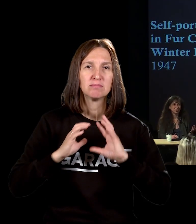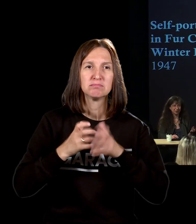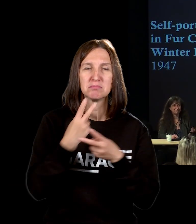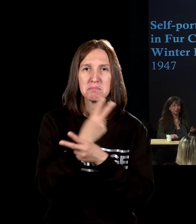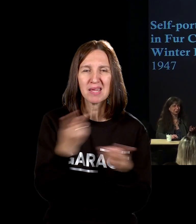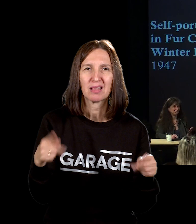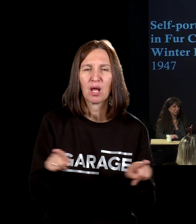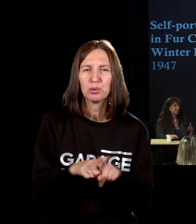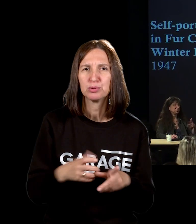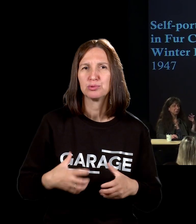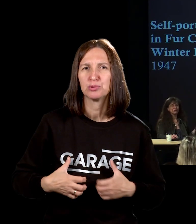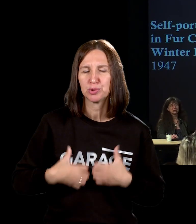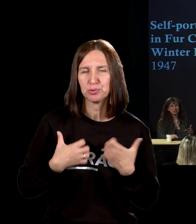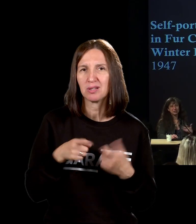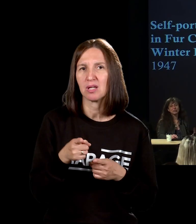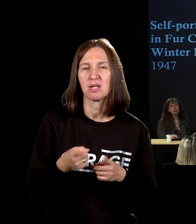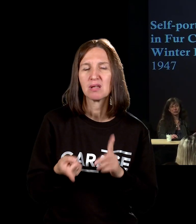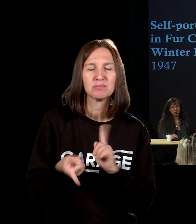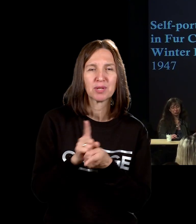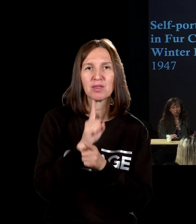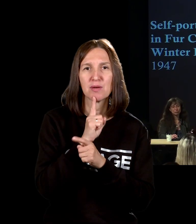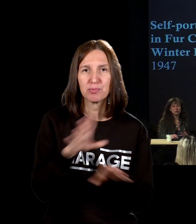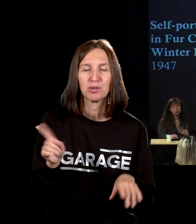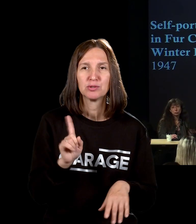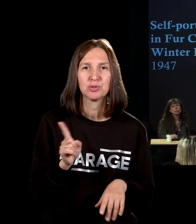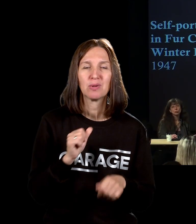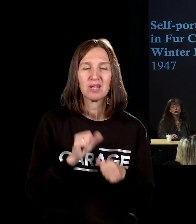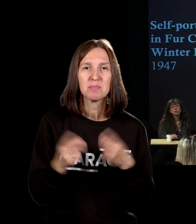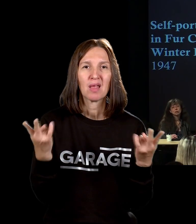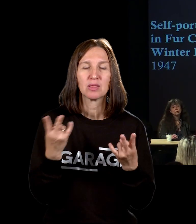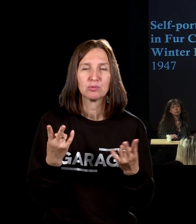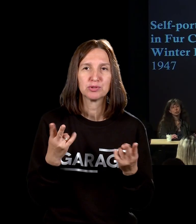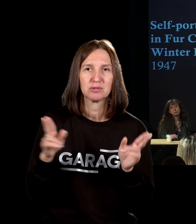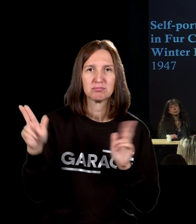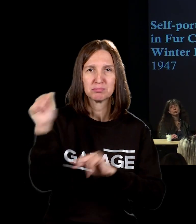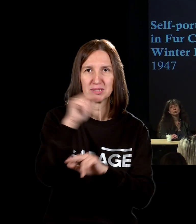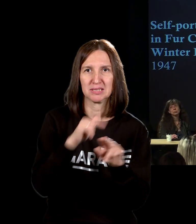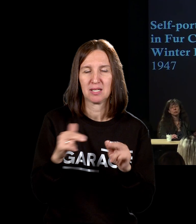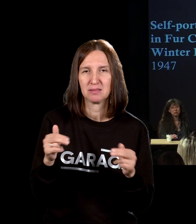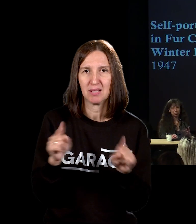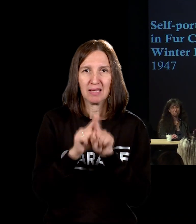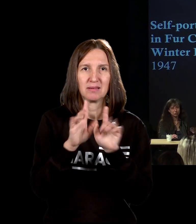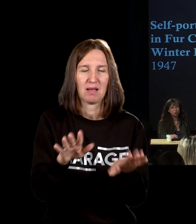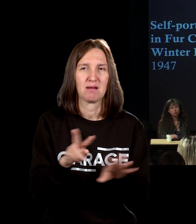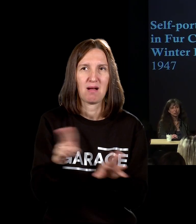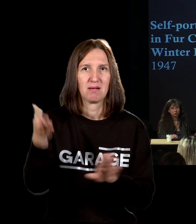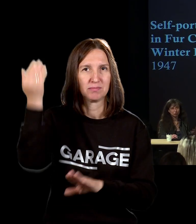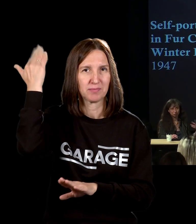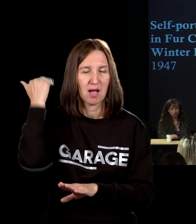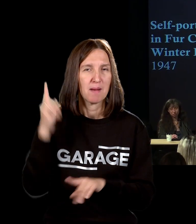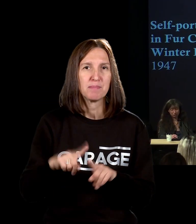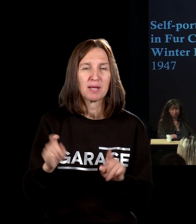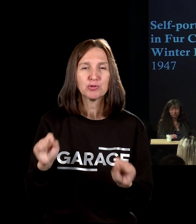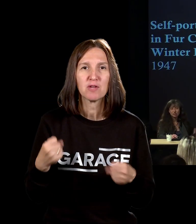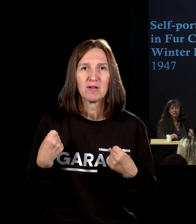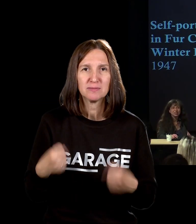чудовищность настолько неизменна, что именно в этом старинной оптике его нужно писать, уходит, да, потому что невозможно, видимо, столько